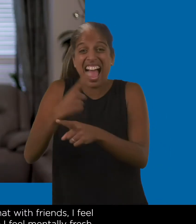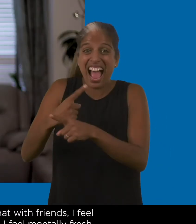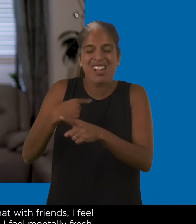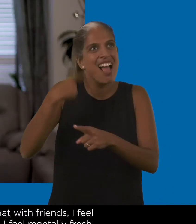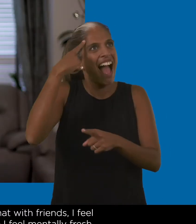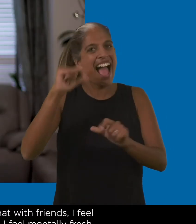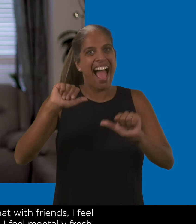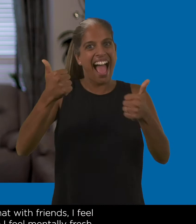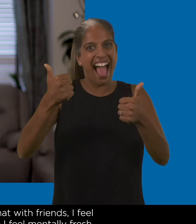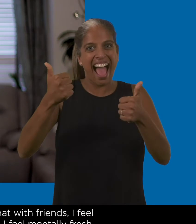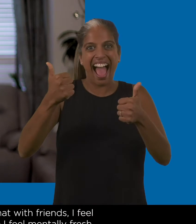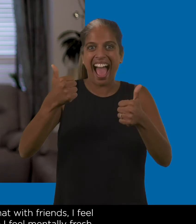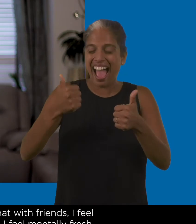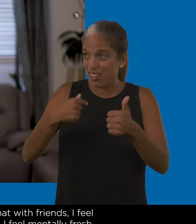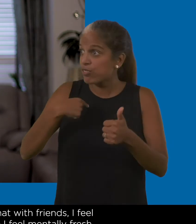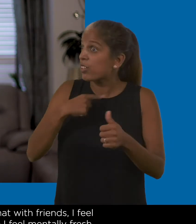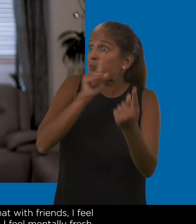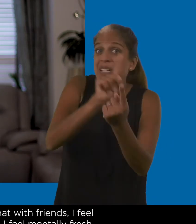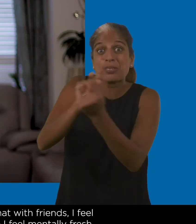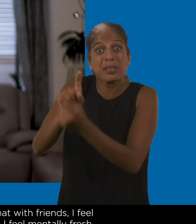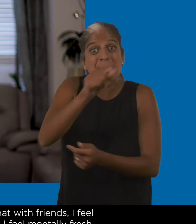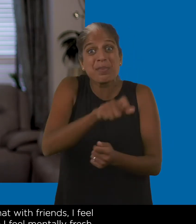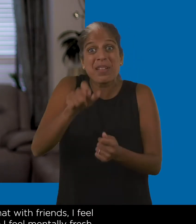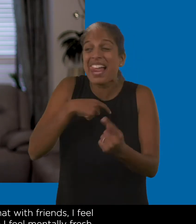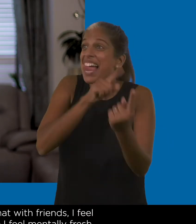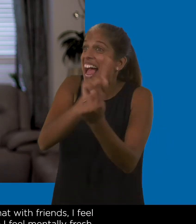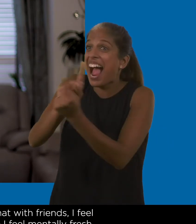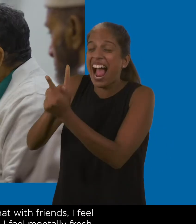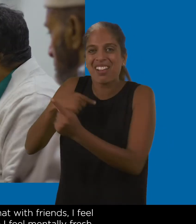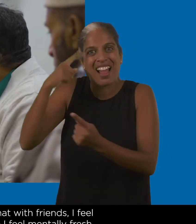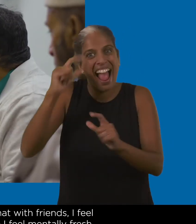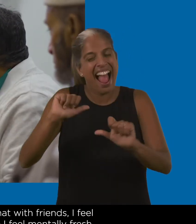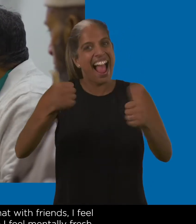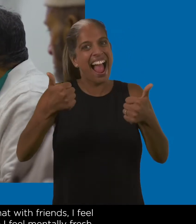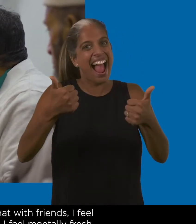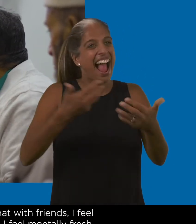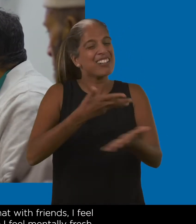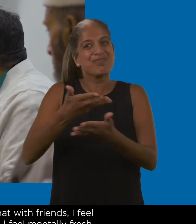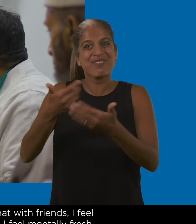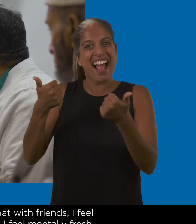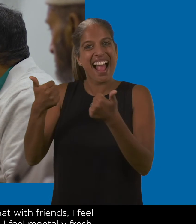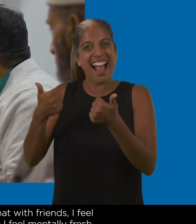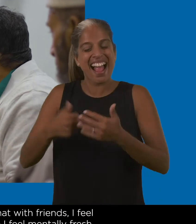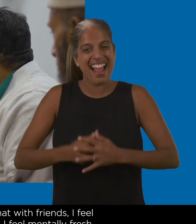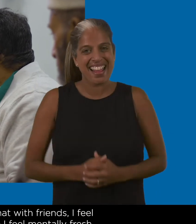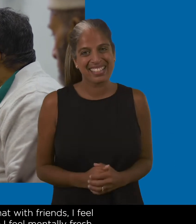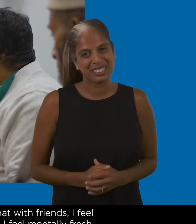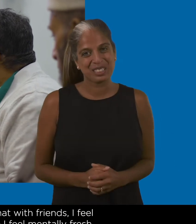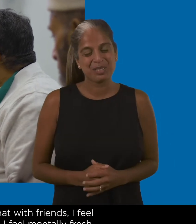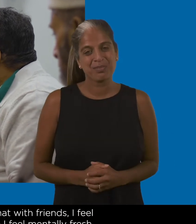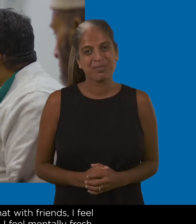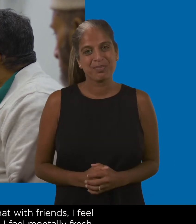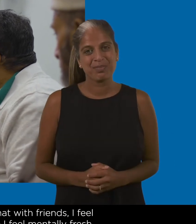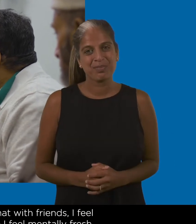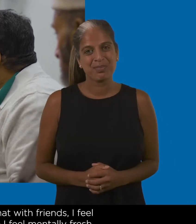फ्रेंड्सों के साथ चैट होती, गपशप लगती है, मेंटली फ्रेश होता है, तो पीपलों से मिलते हैं, लोगों से मिलते हैं,